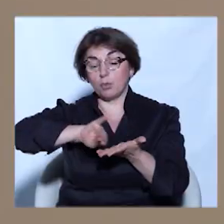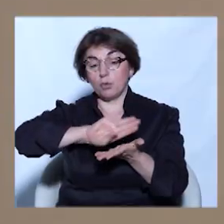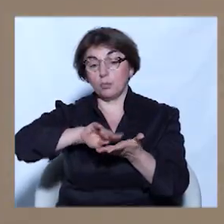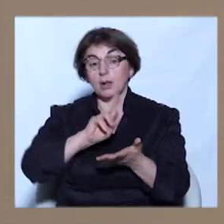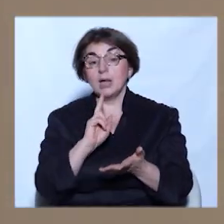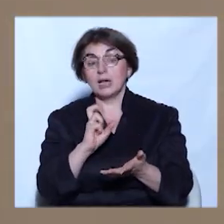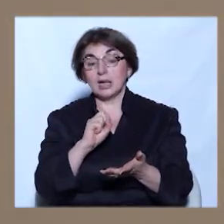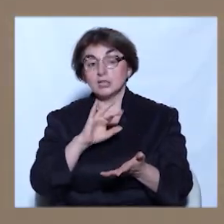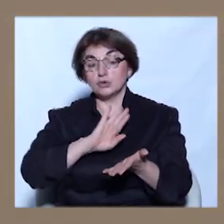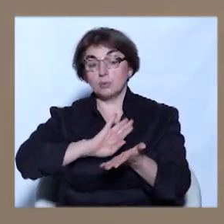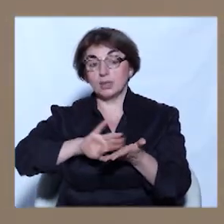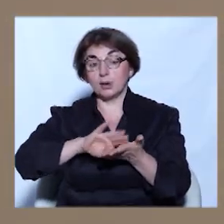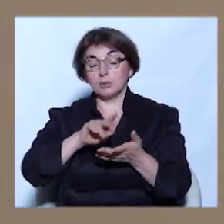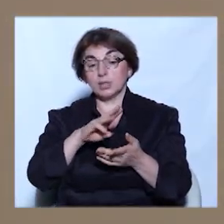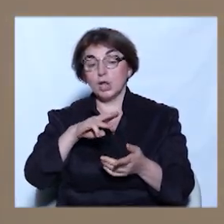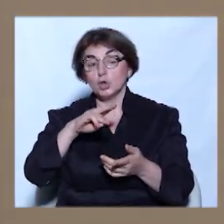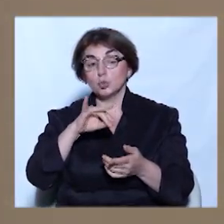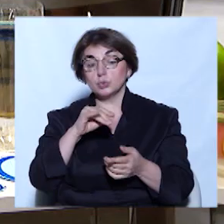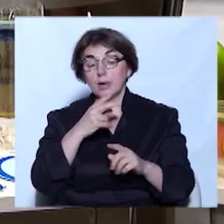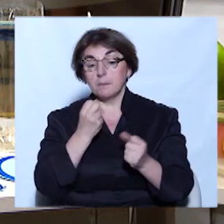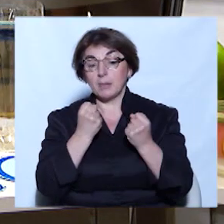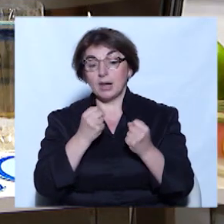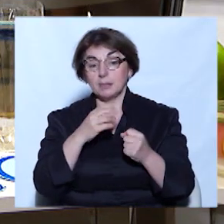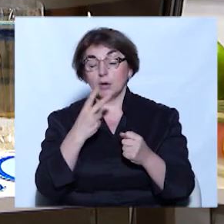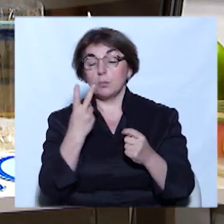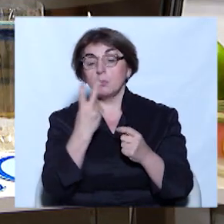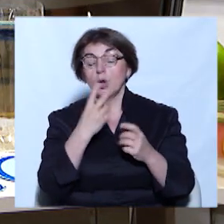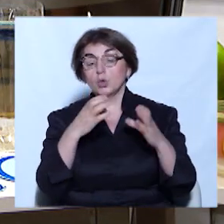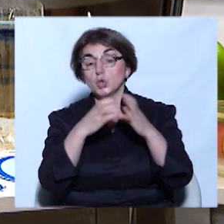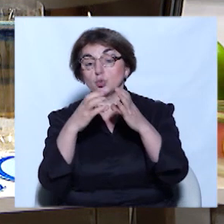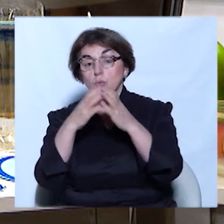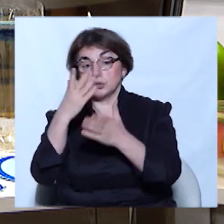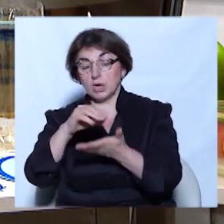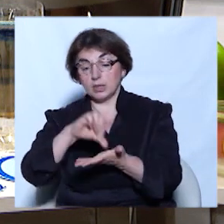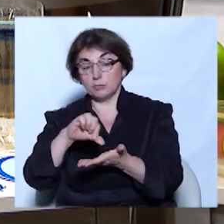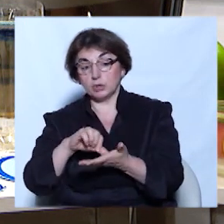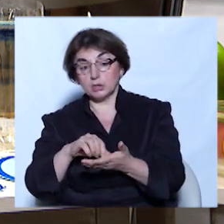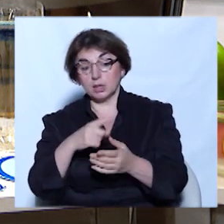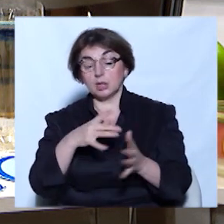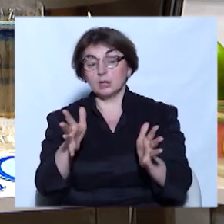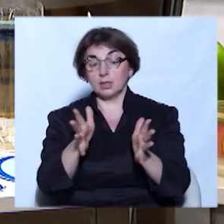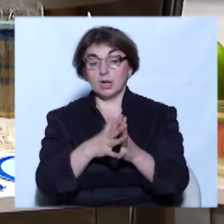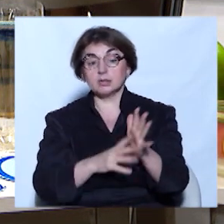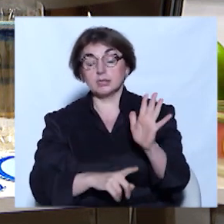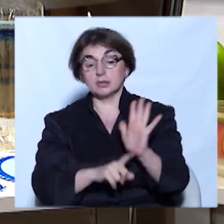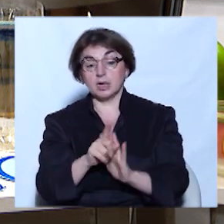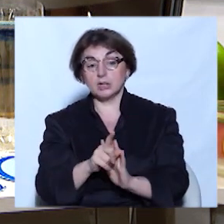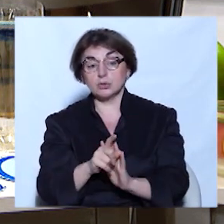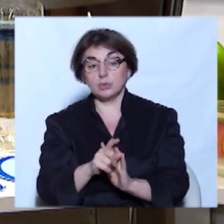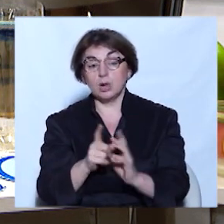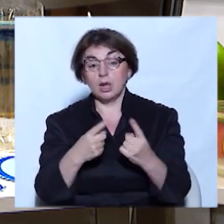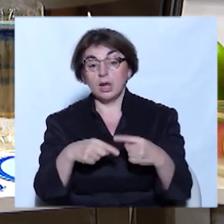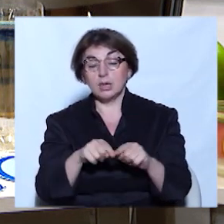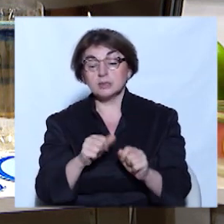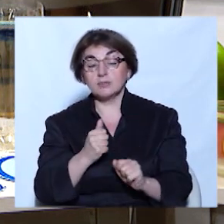კალციუმმა, რომელიც ტუტე მიწა მეტალია და მეორე ჯგუფშია მოთავსებული. ხედავთ, რომ რეაქცია წავიდა და ასევე